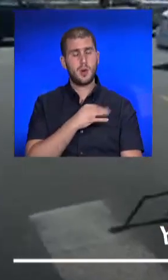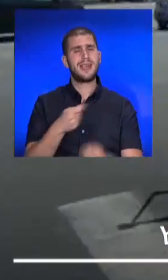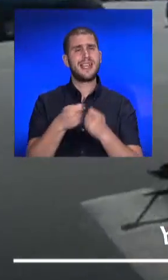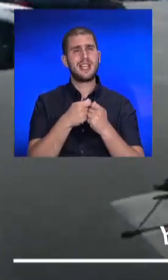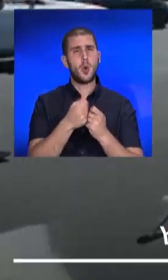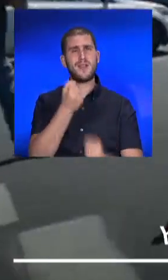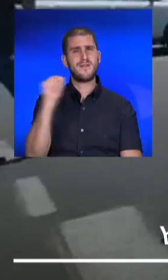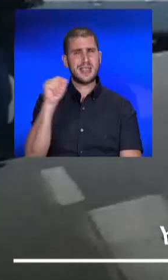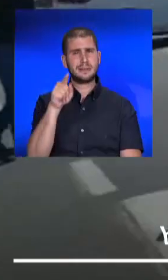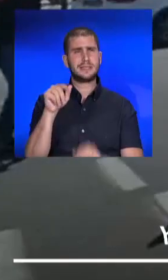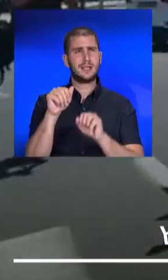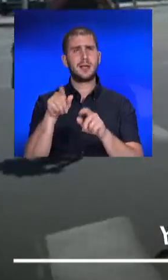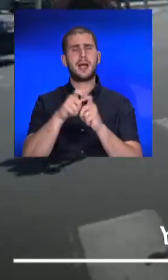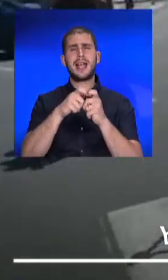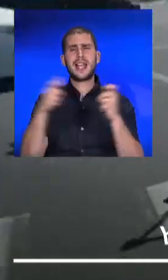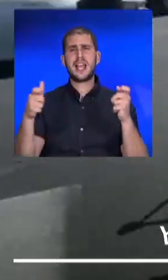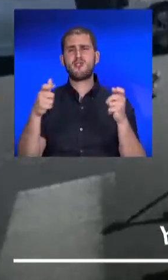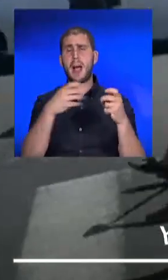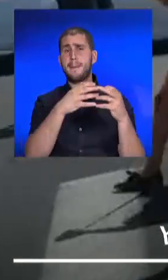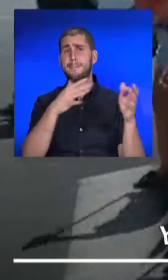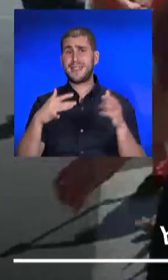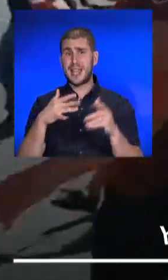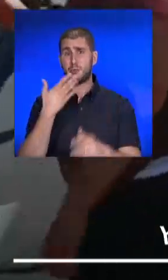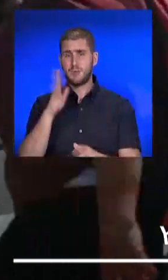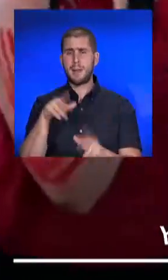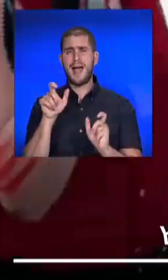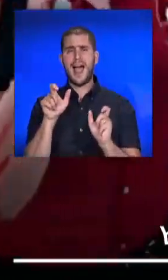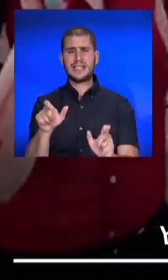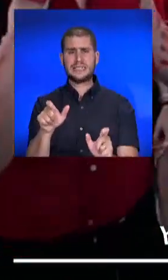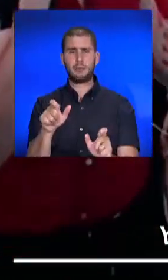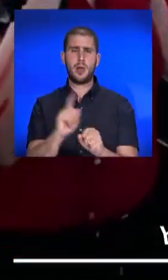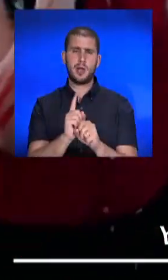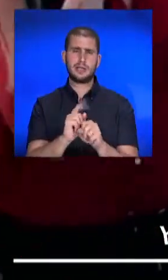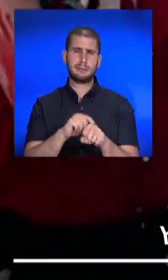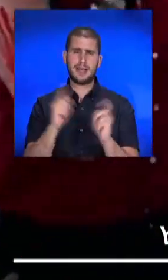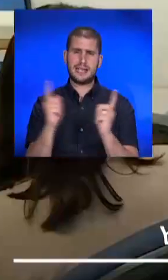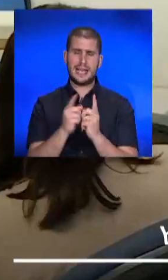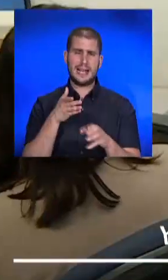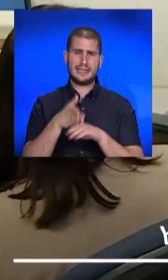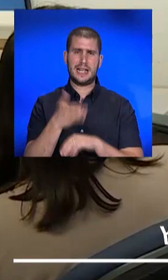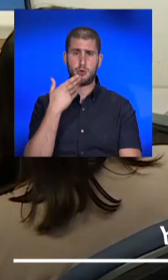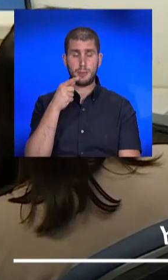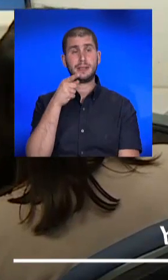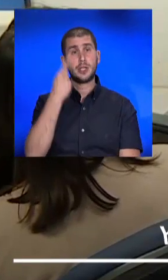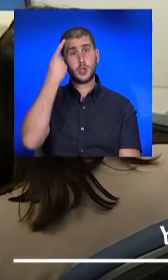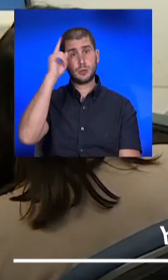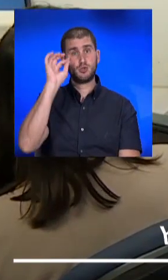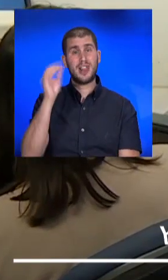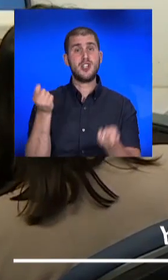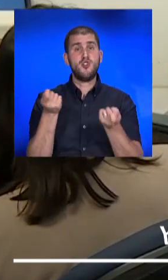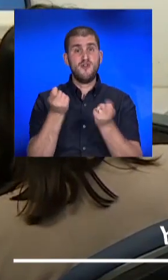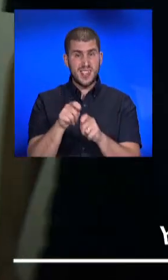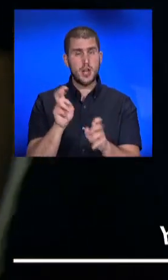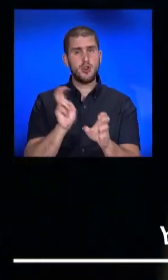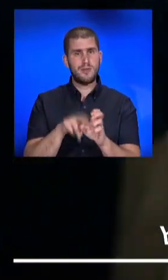לוטם שהפגינו בגשר מיתרים בירושלים גם חסמו לזמן קצר את הכניסה לעיר. ביוזמה הזו של השביתה השתתפו גם